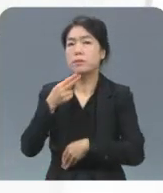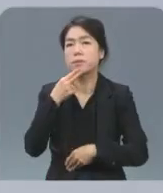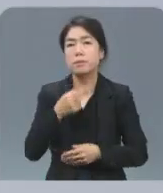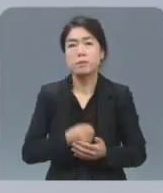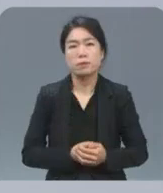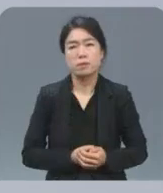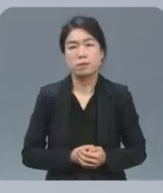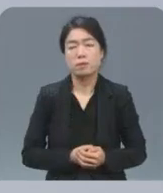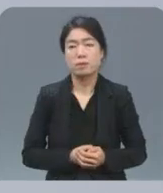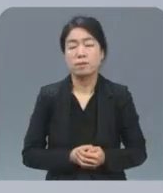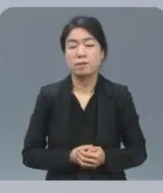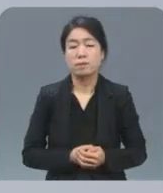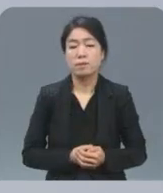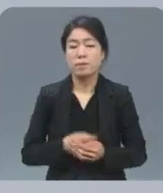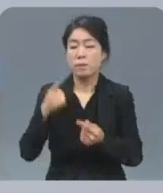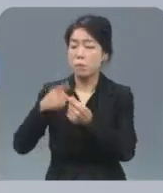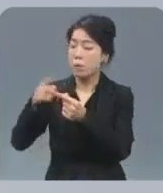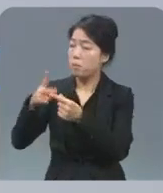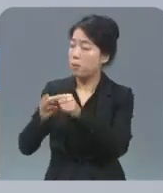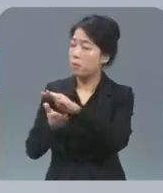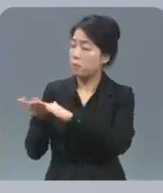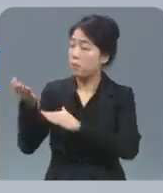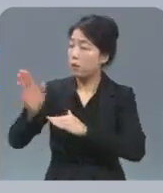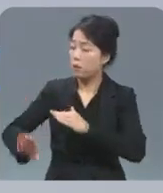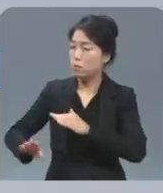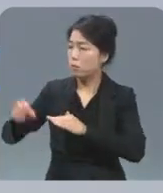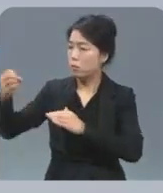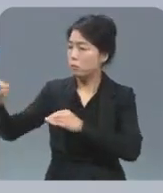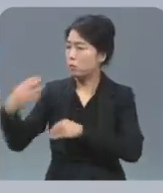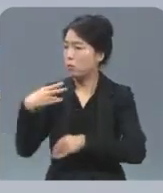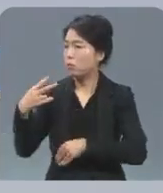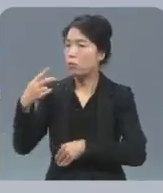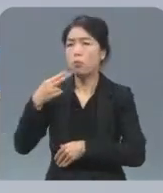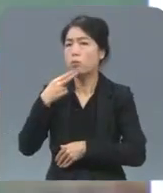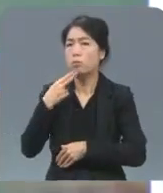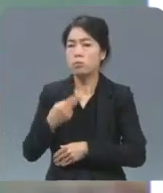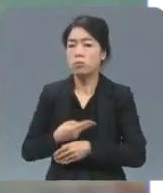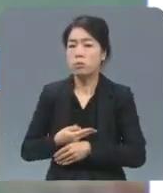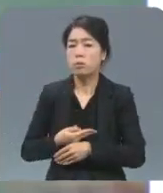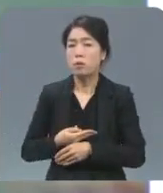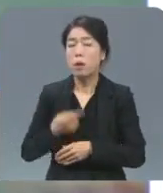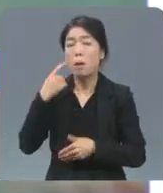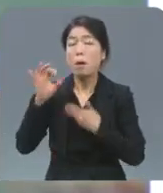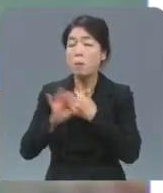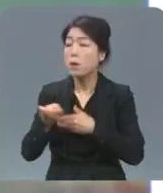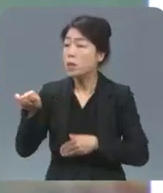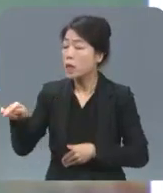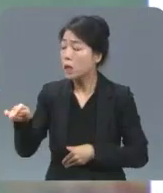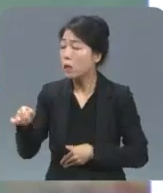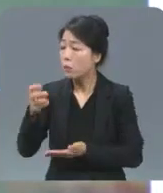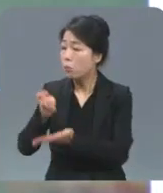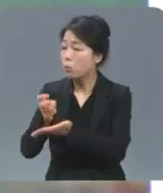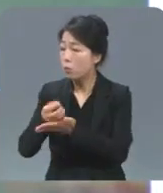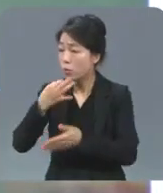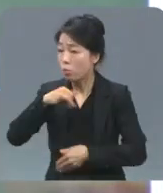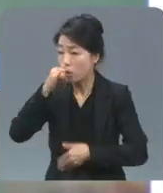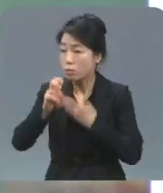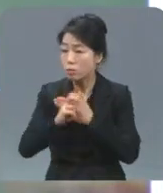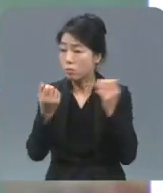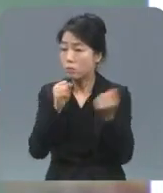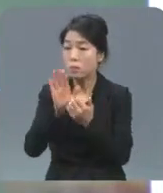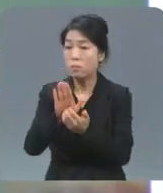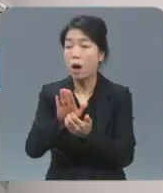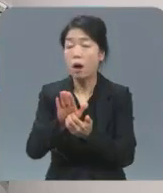무소식입니다. 두 번 보냈는데 두 번 다 안 왔어요. 실효성으로 따지면은 이탈이 없어야지 이게 실효성이